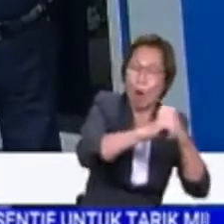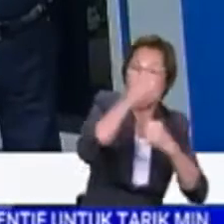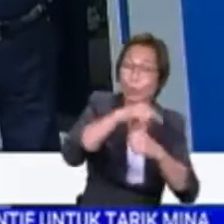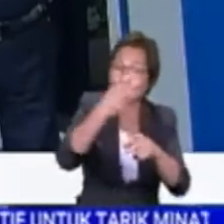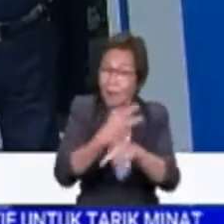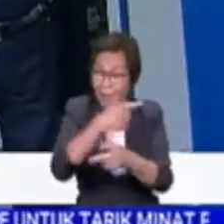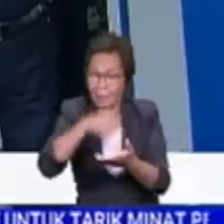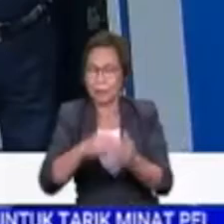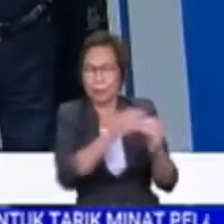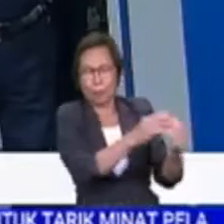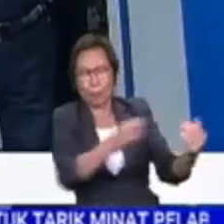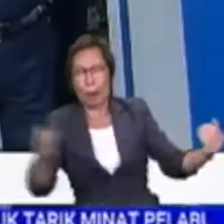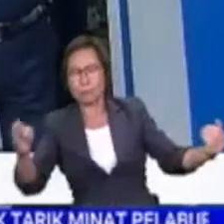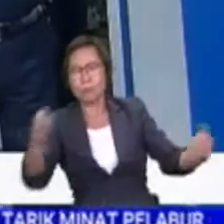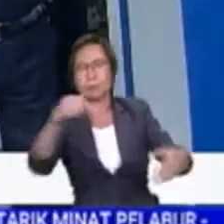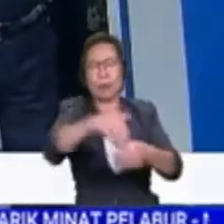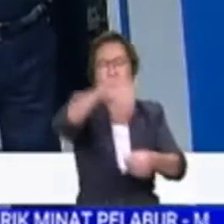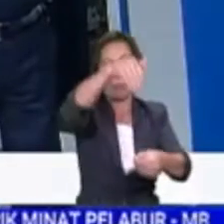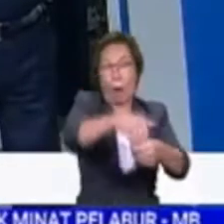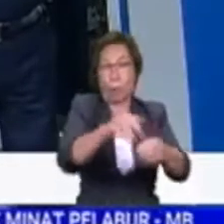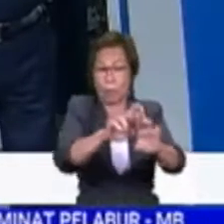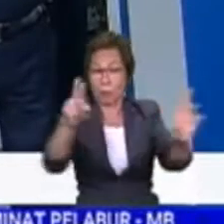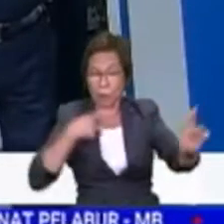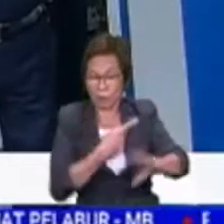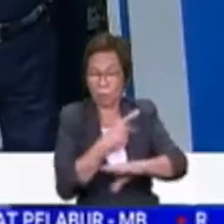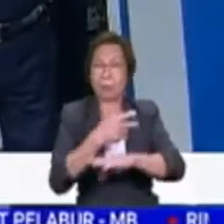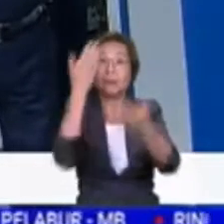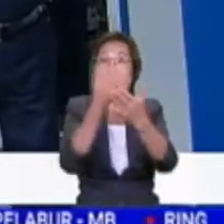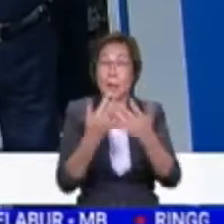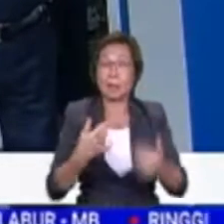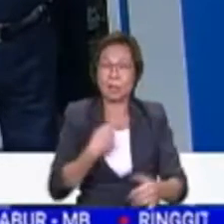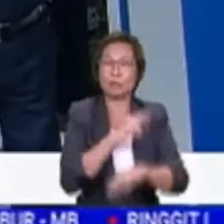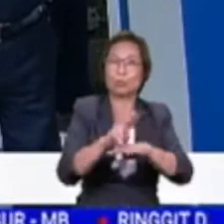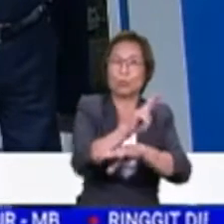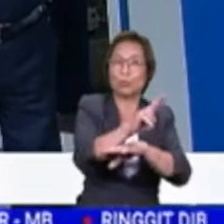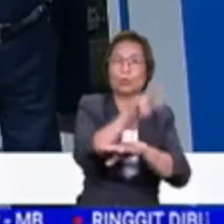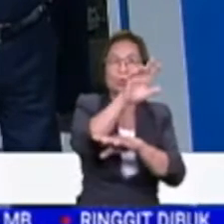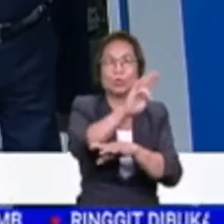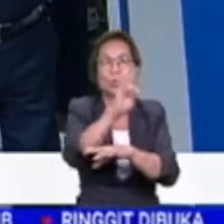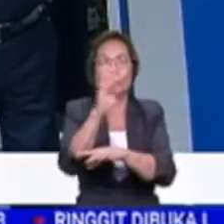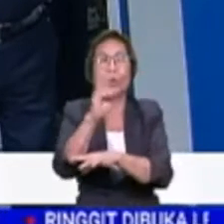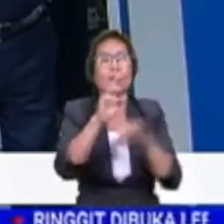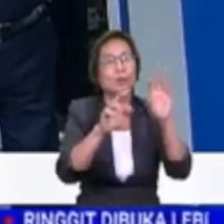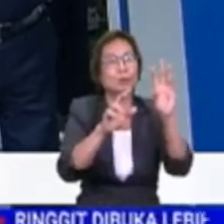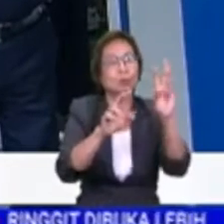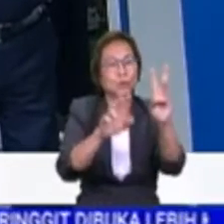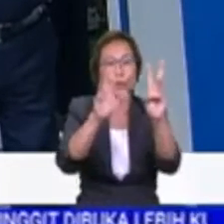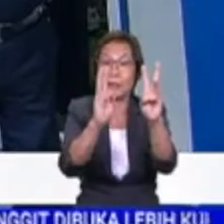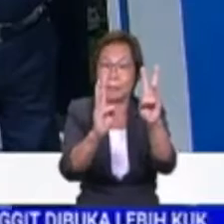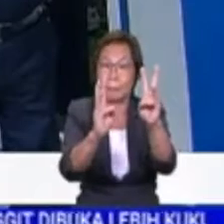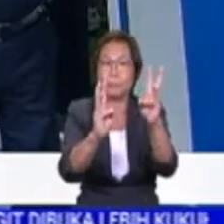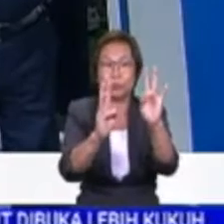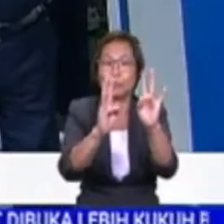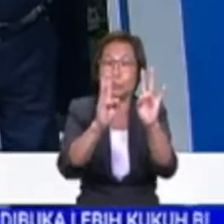ini, sepanjang tempoh pilihan ini kita menggunakan, setakat ini kita menggunakan 76 anggota dan